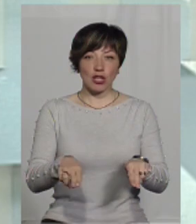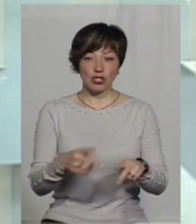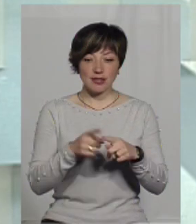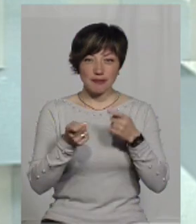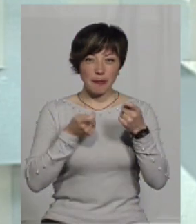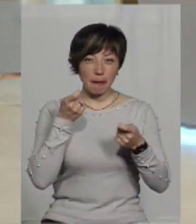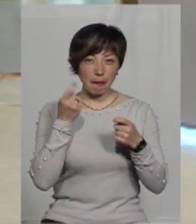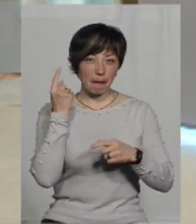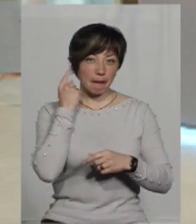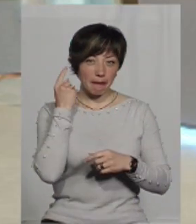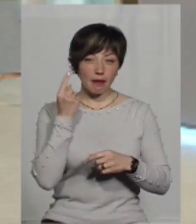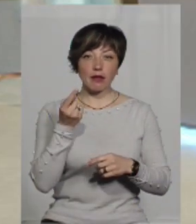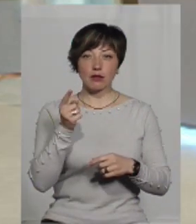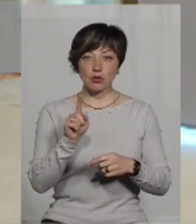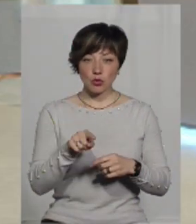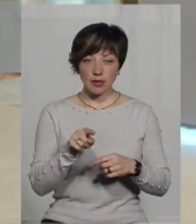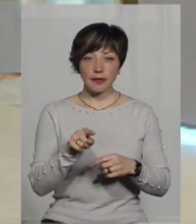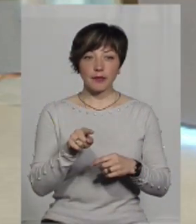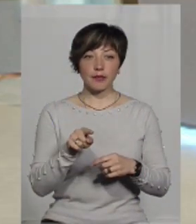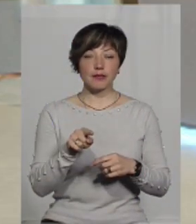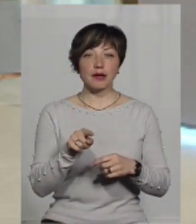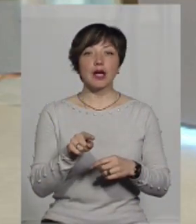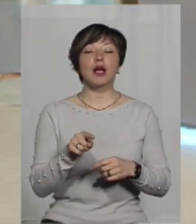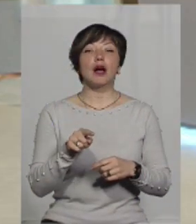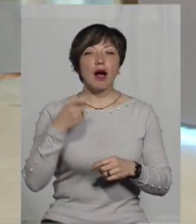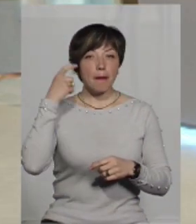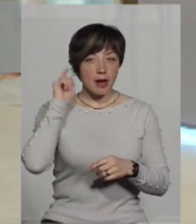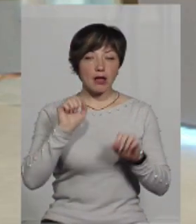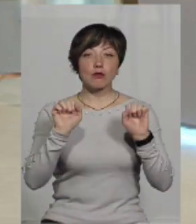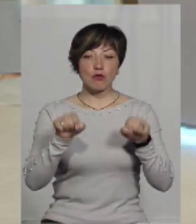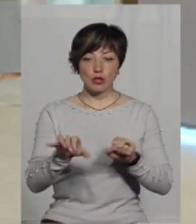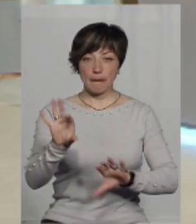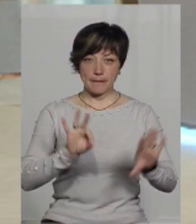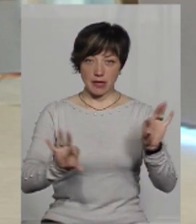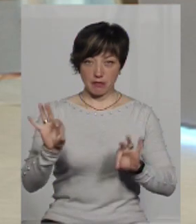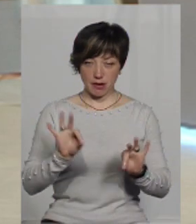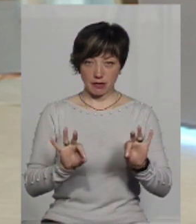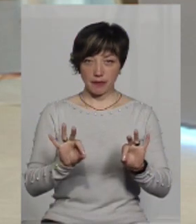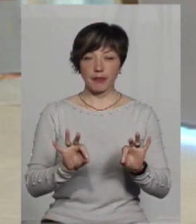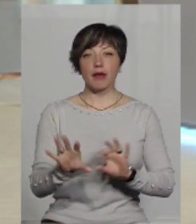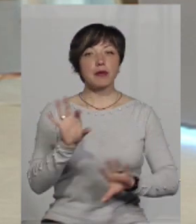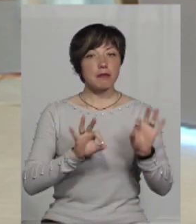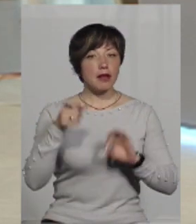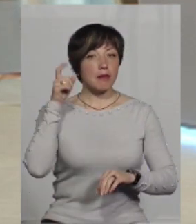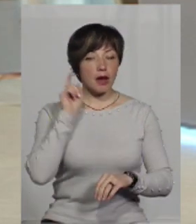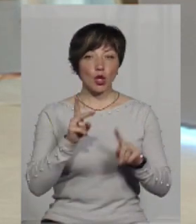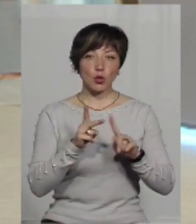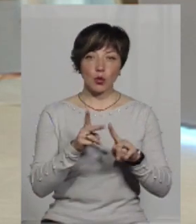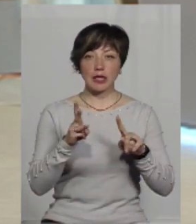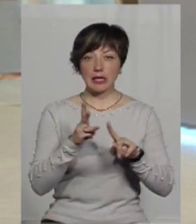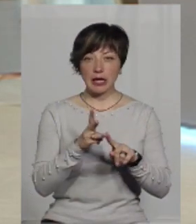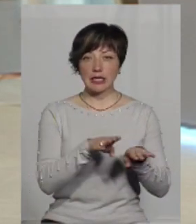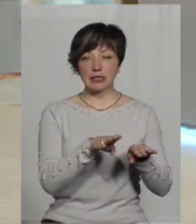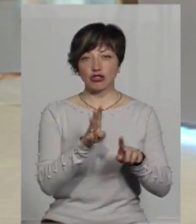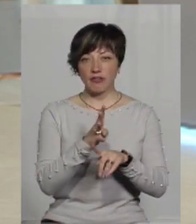клітин, так, то тоді волоскових клітин, тоді слухові апарати можна підібрати. Тобто підбираються апарати друга степінь,